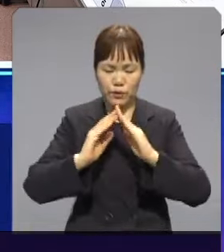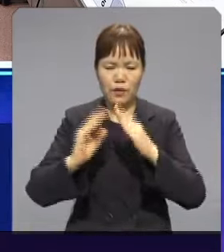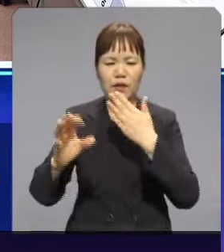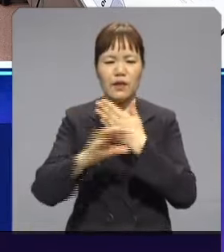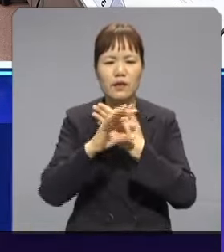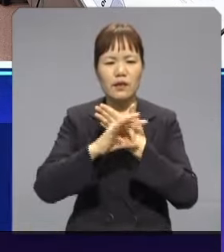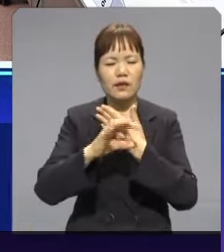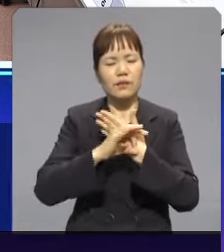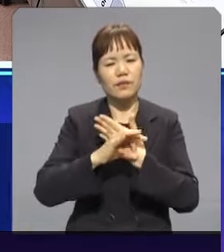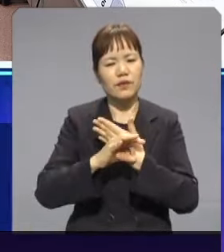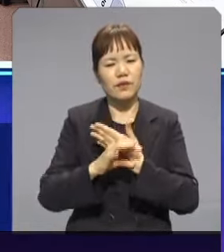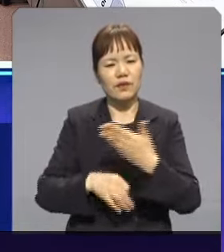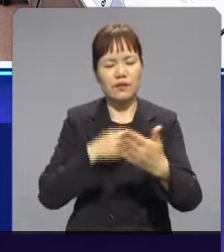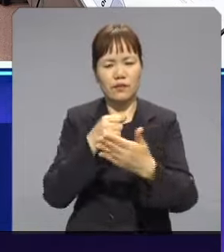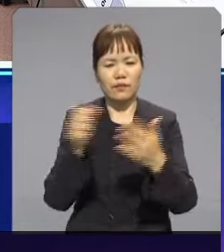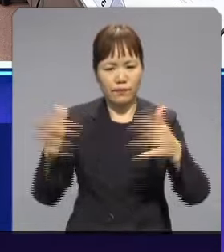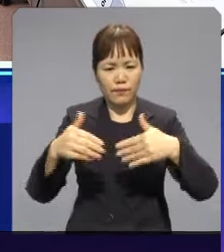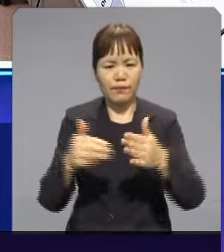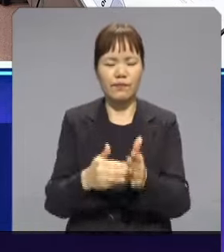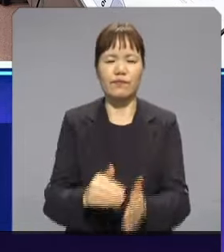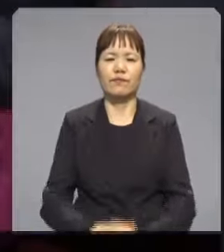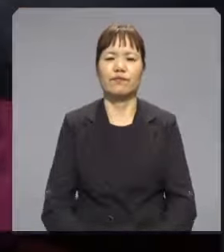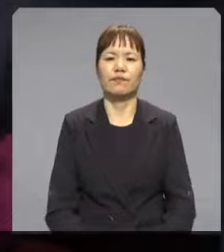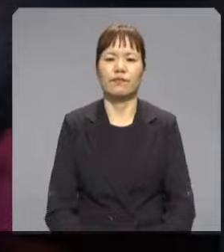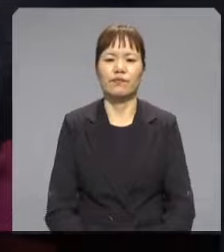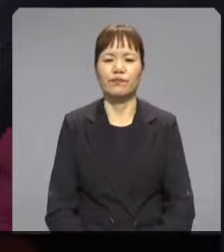냈습니다. 황다인 기자입니다.